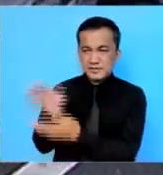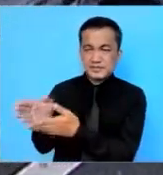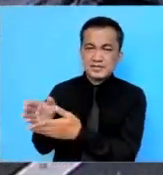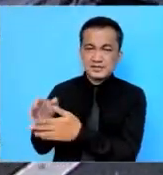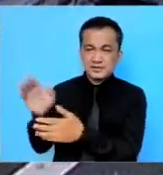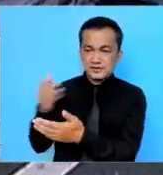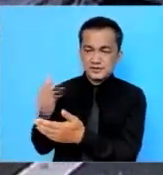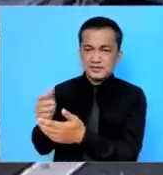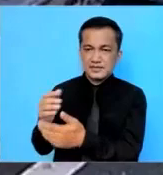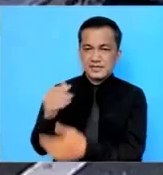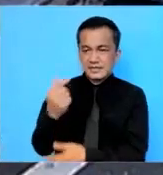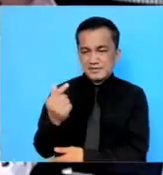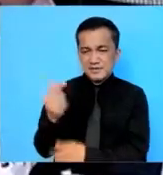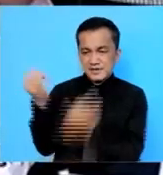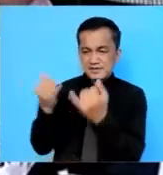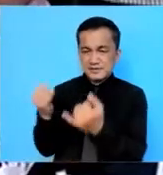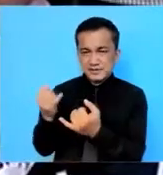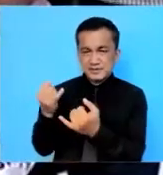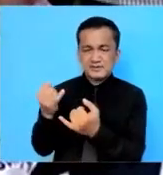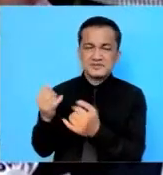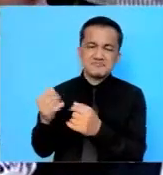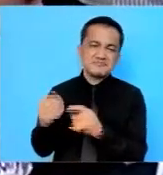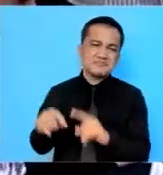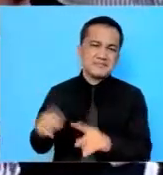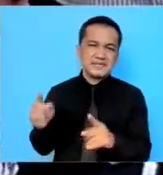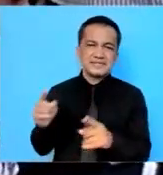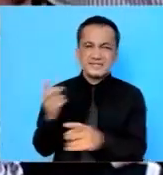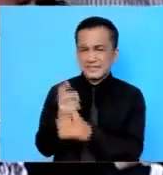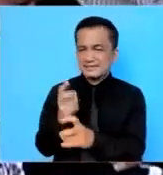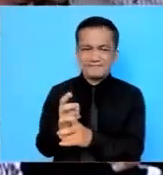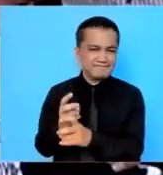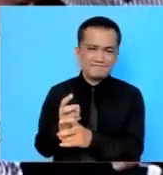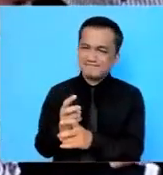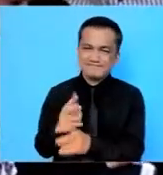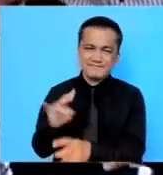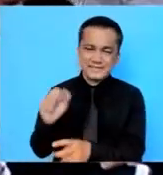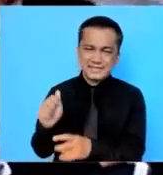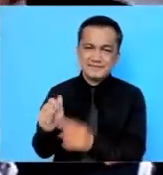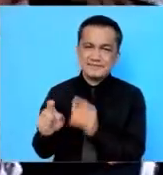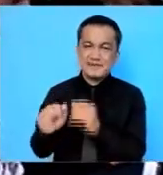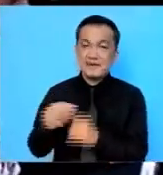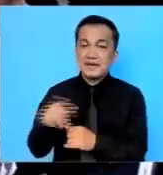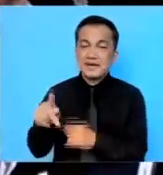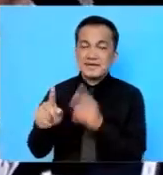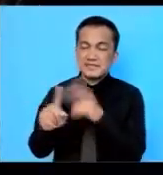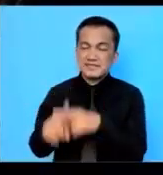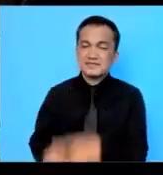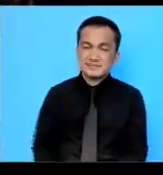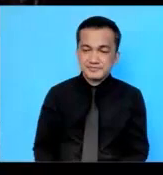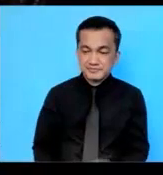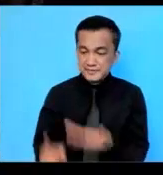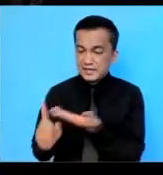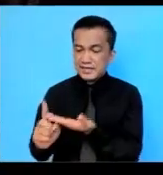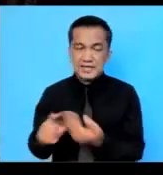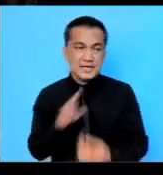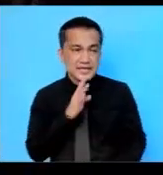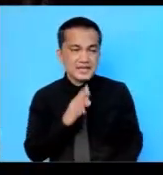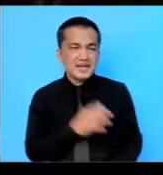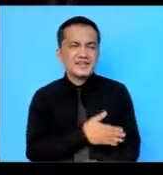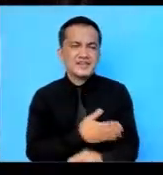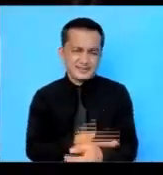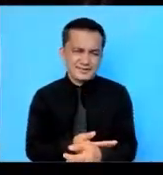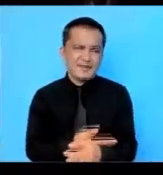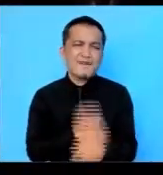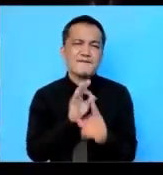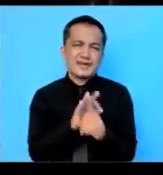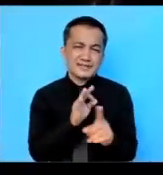kanilang K-pop idol sa Korea, pero pahirapan daw talaga ang visa application. Yung anak ko, sa Korea